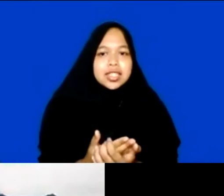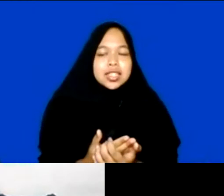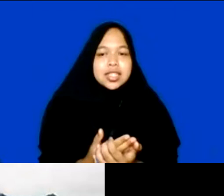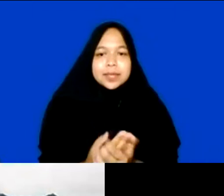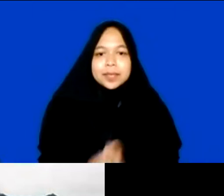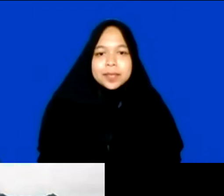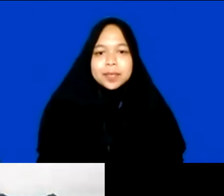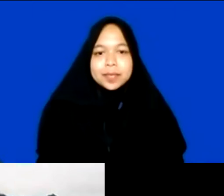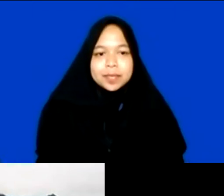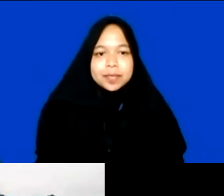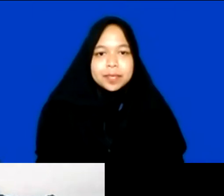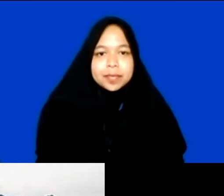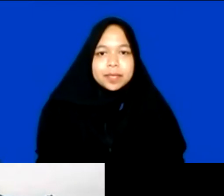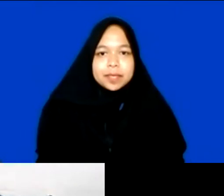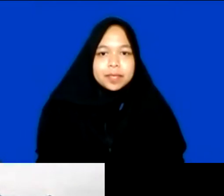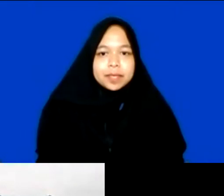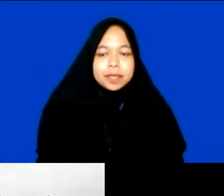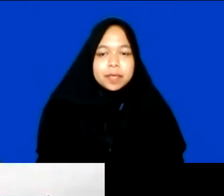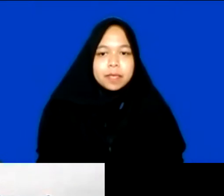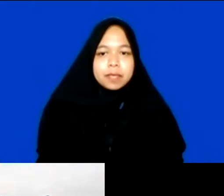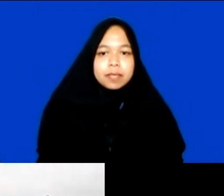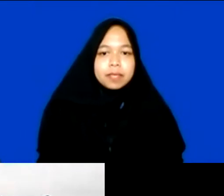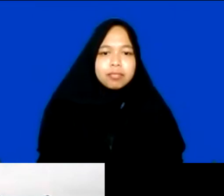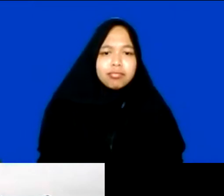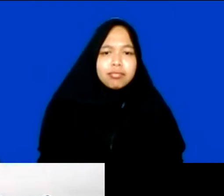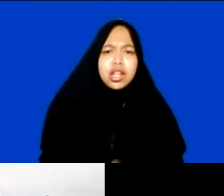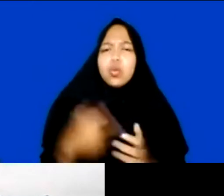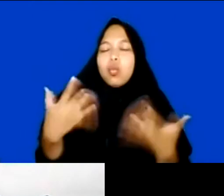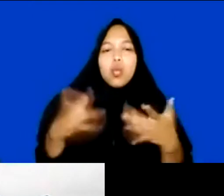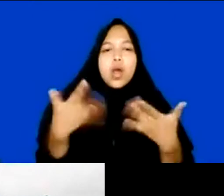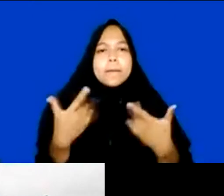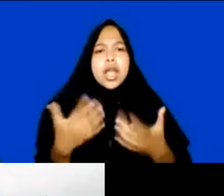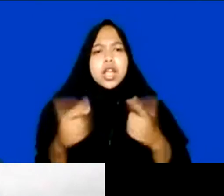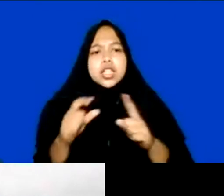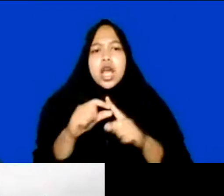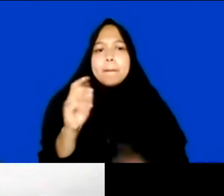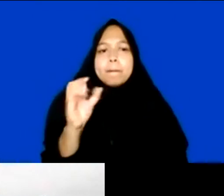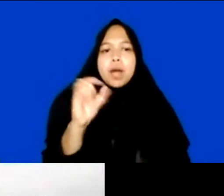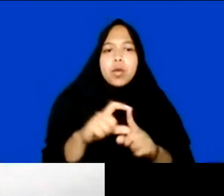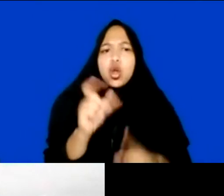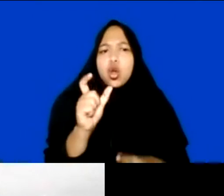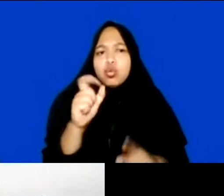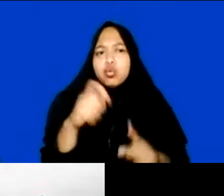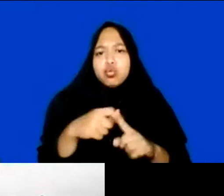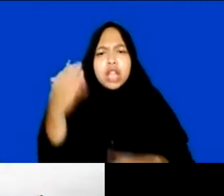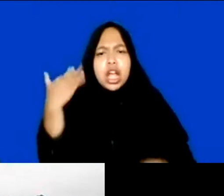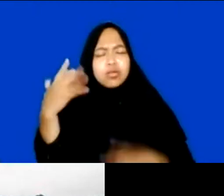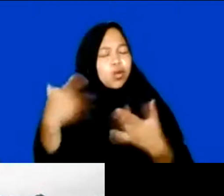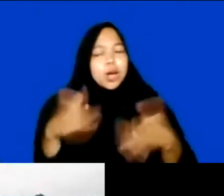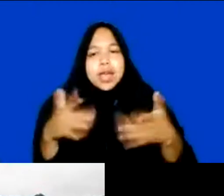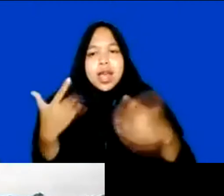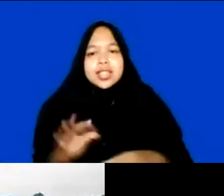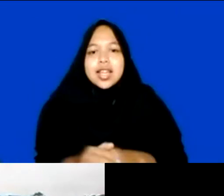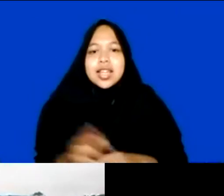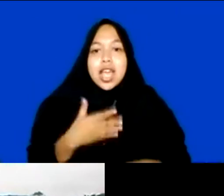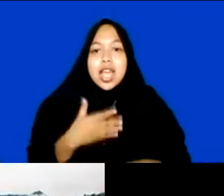saya. Okay. Menarik sekali tadi produk-produk yang telah ditampilkan. Yang ingin